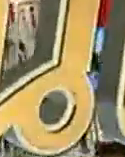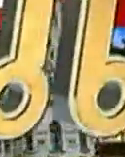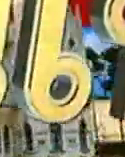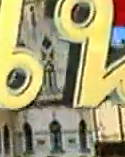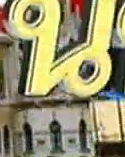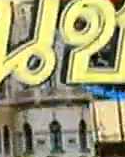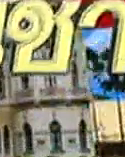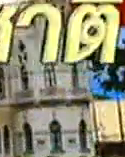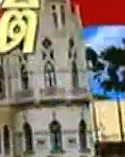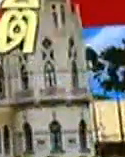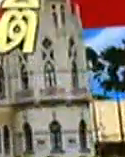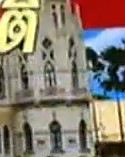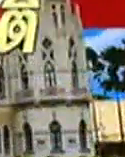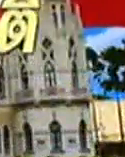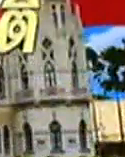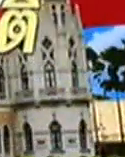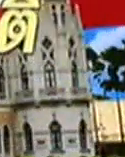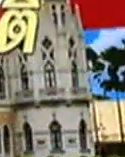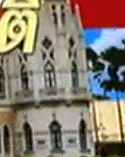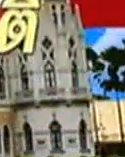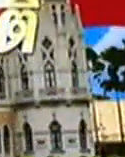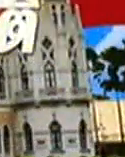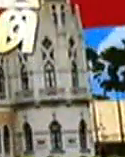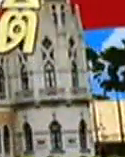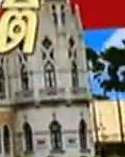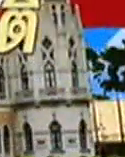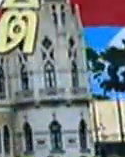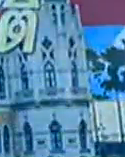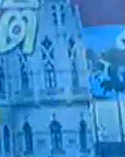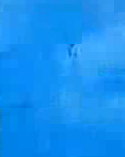ความสุขให้เธอประชาชน